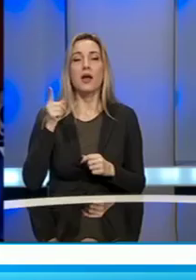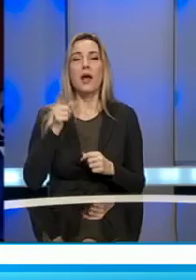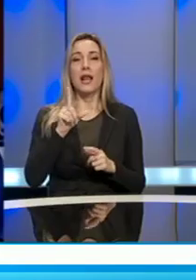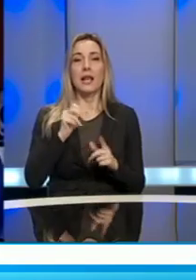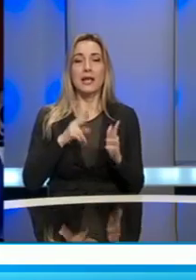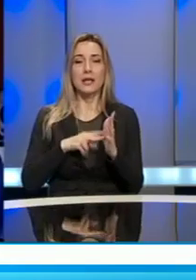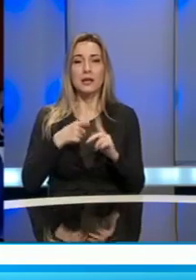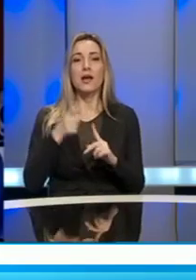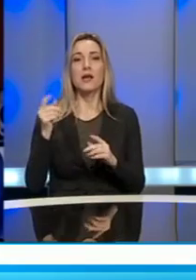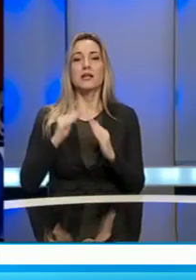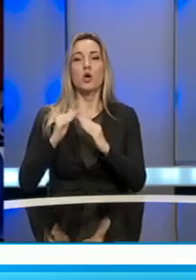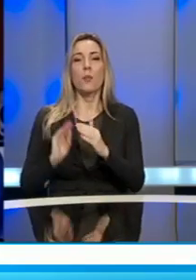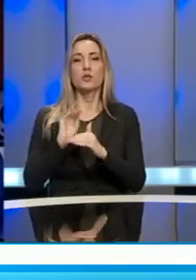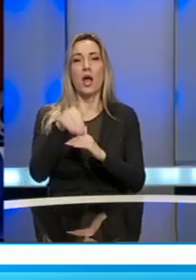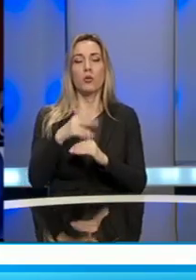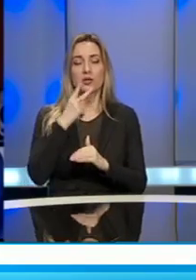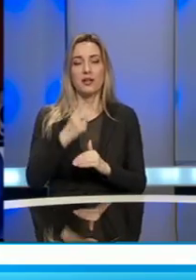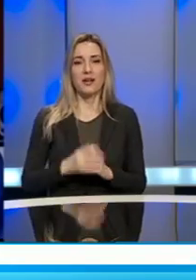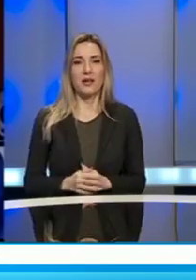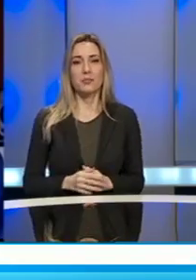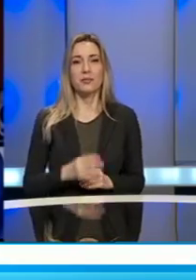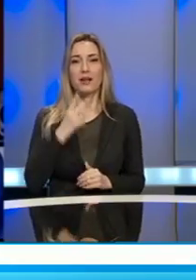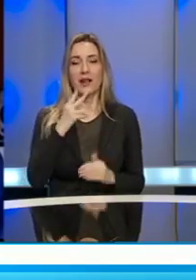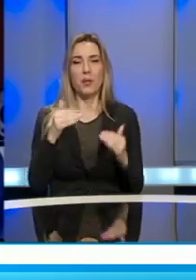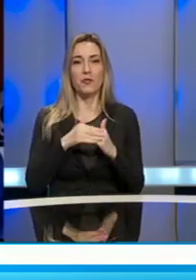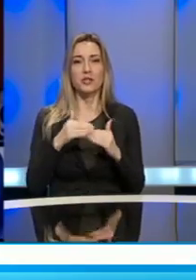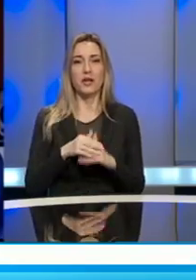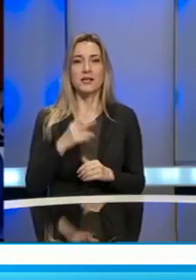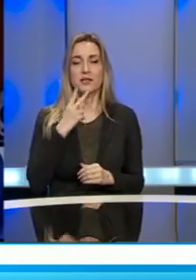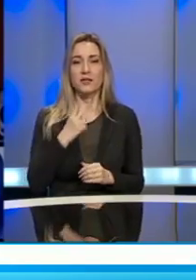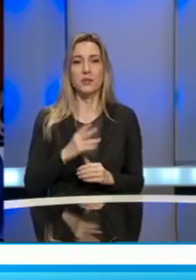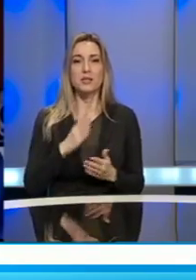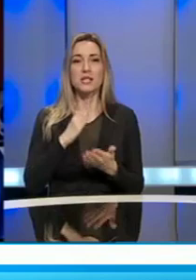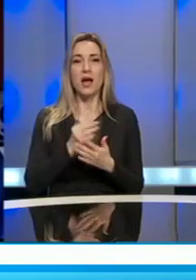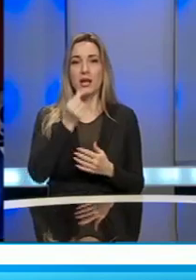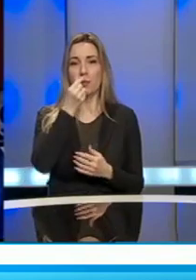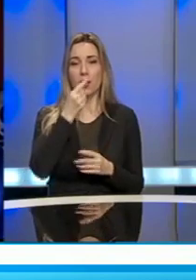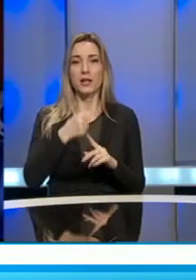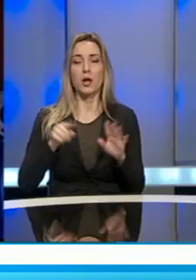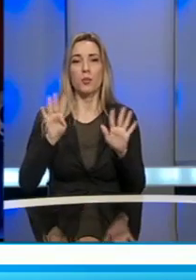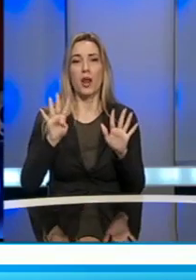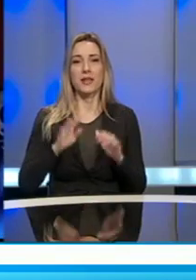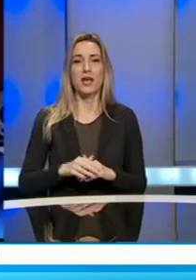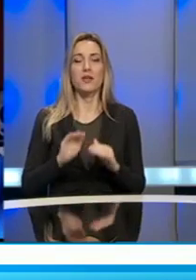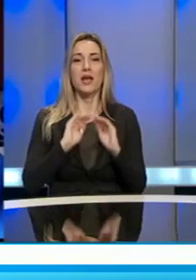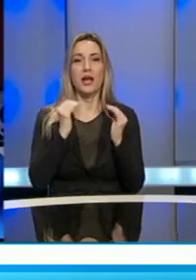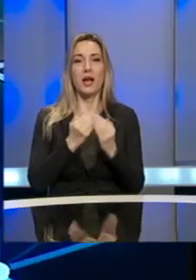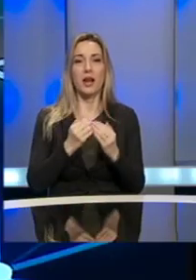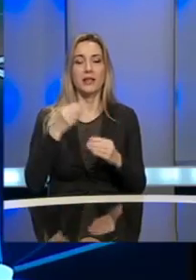pitaju. Hvala puno, Brano, gledamo vas večeras. Vidimo se svaki ponedjeljak u 8:30. Karantin Shop.